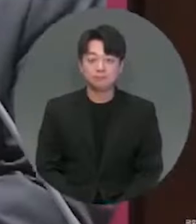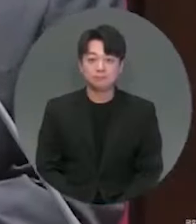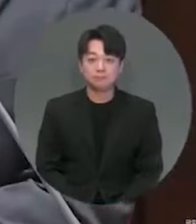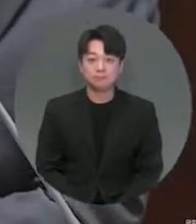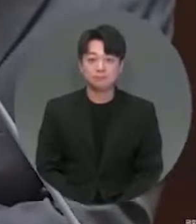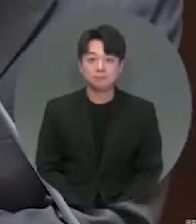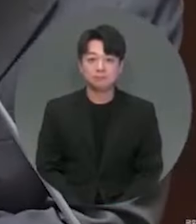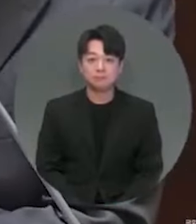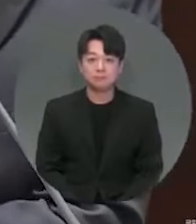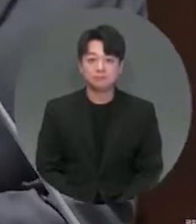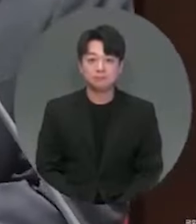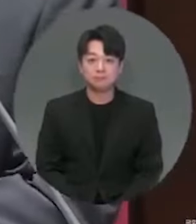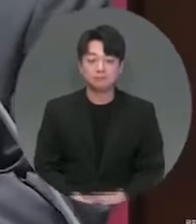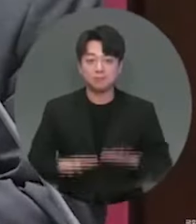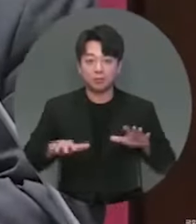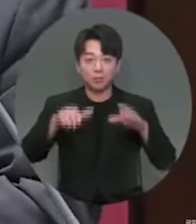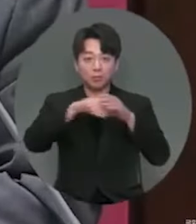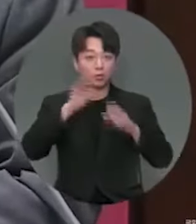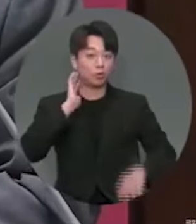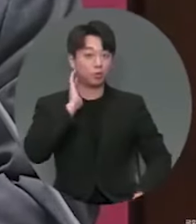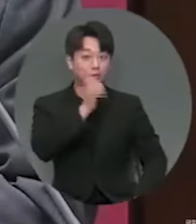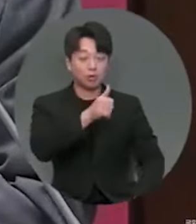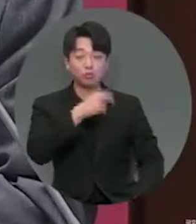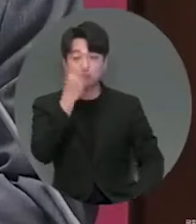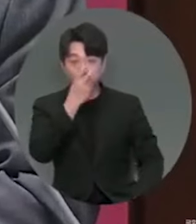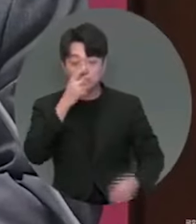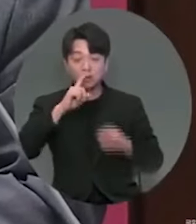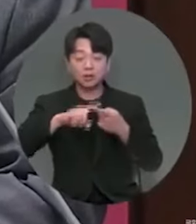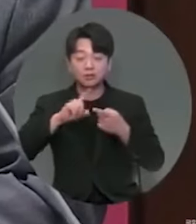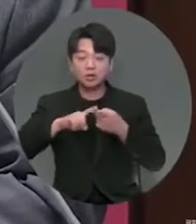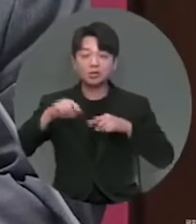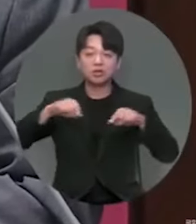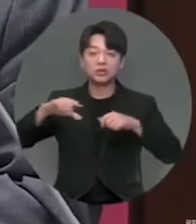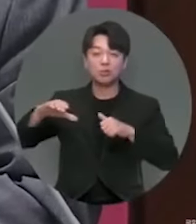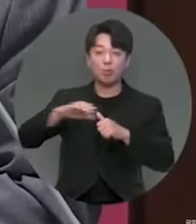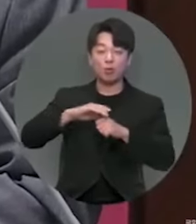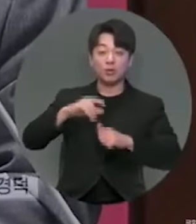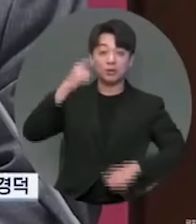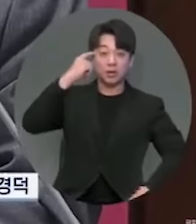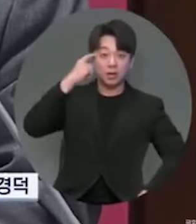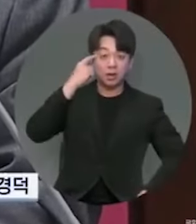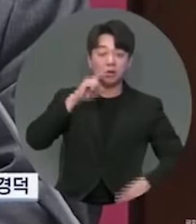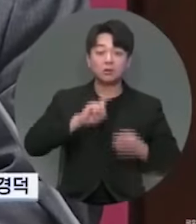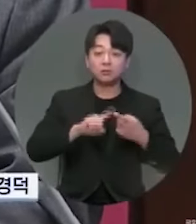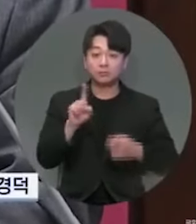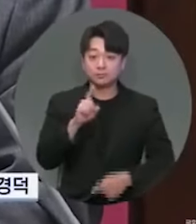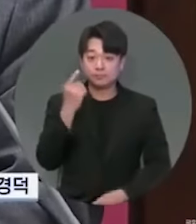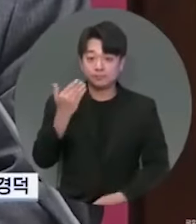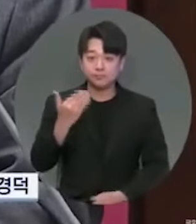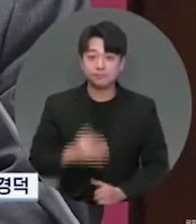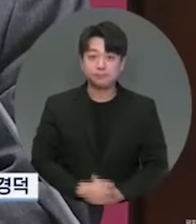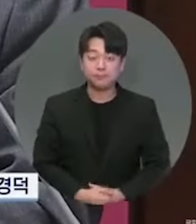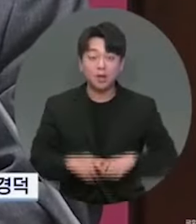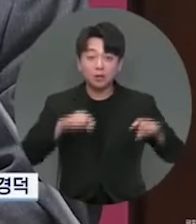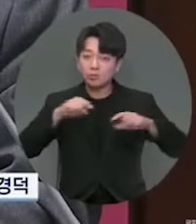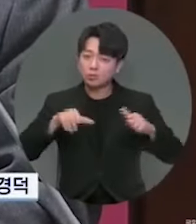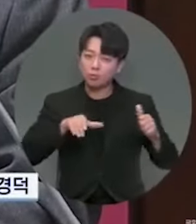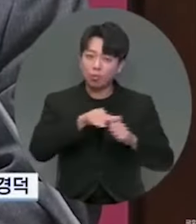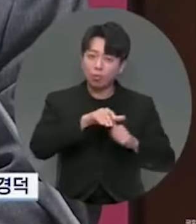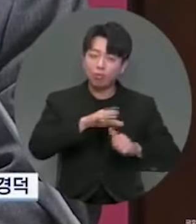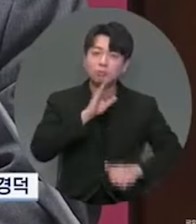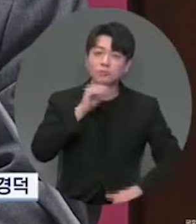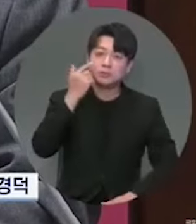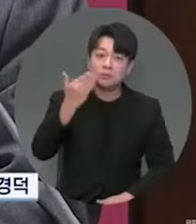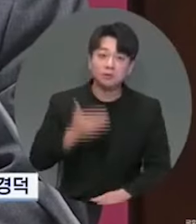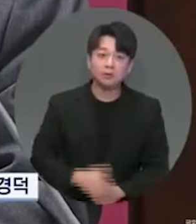이번 수사를 정치보복이라고 주장을 하고 있는데 민주당에서 이 부분에 대해서는 어떻게 생각하시나요? 정치보복이 뭡니까? 수사